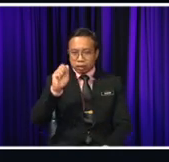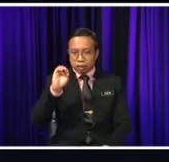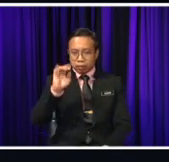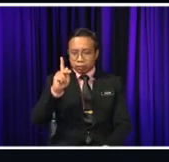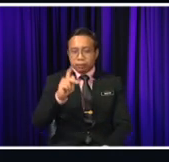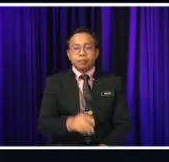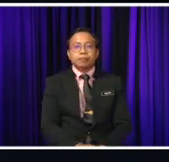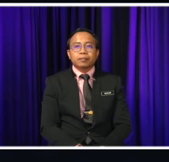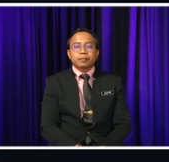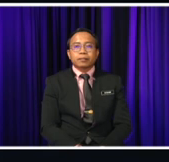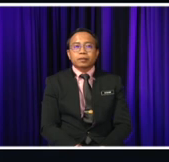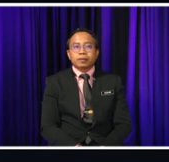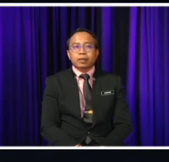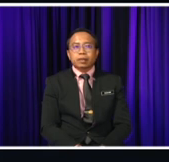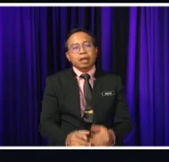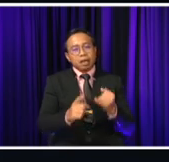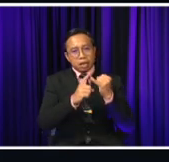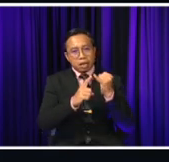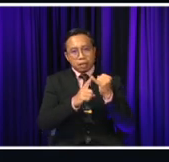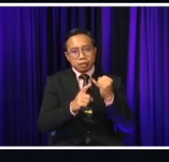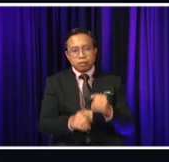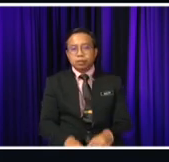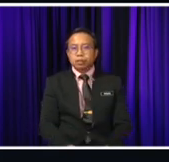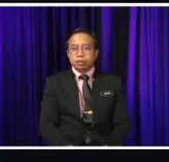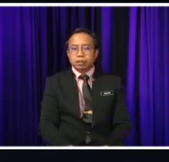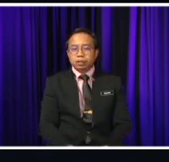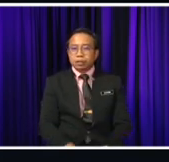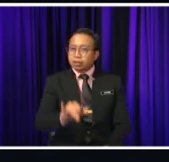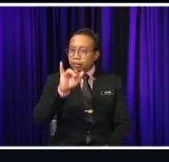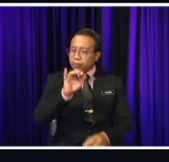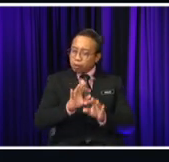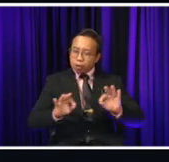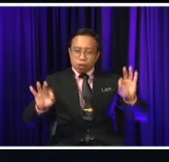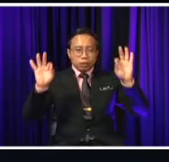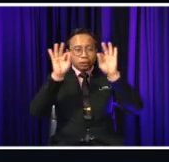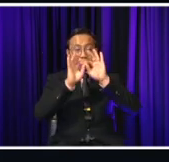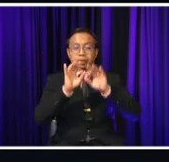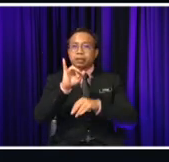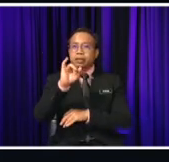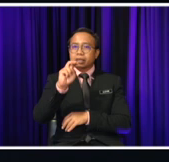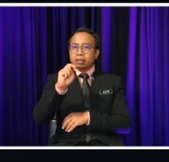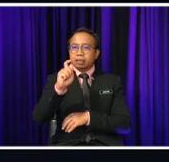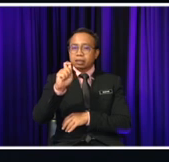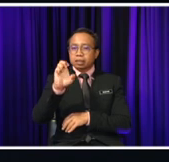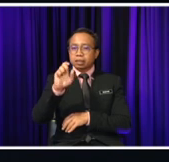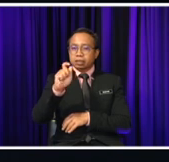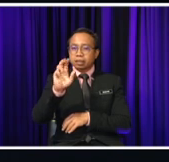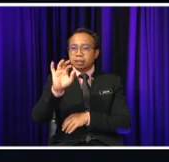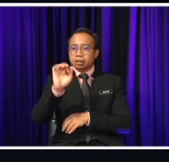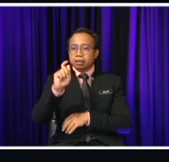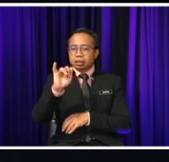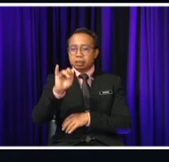seorang pentabilitas dan yang terakhir kita telah paling penting menjadi seorang pentabik menjadi seorang pemimpin